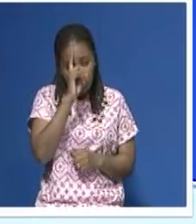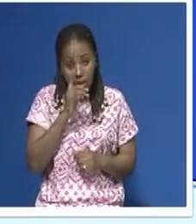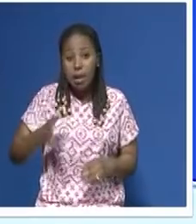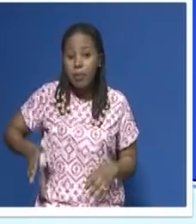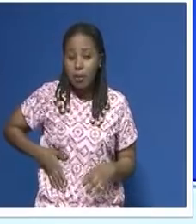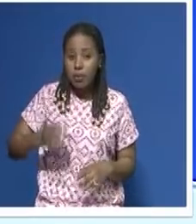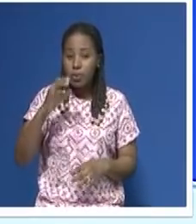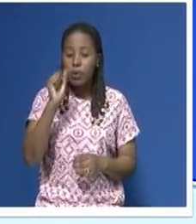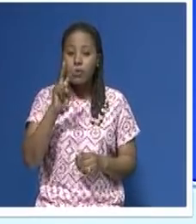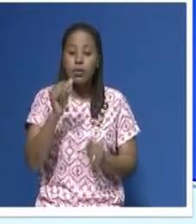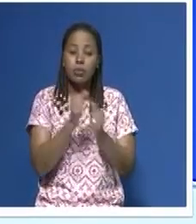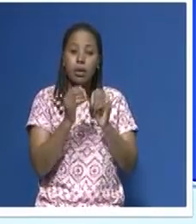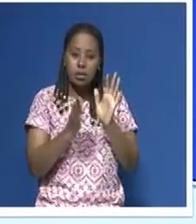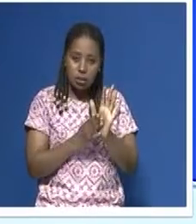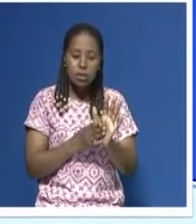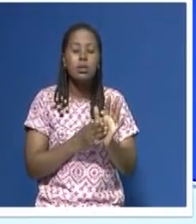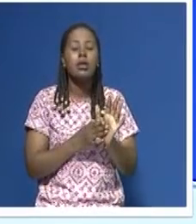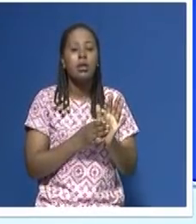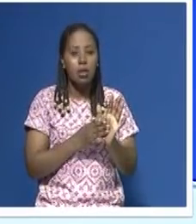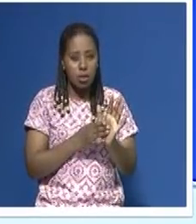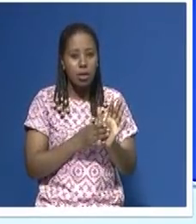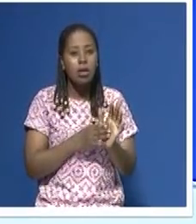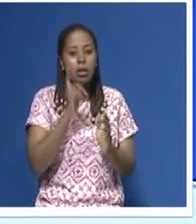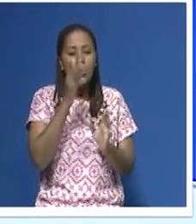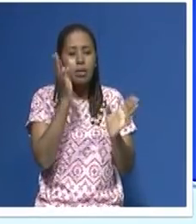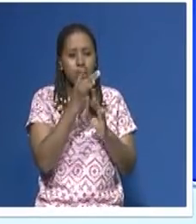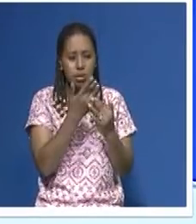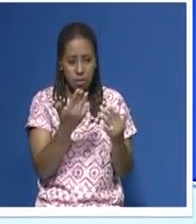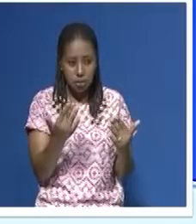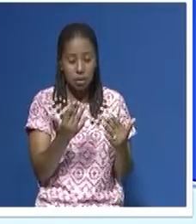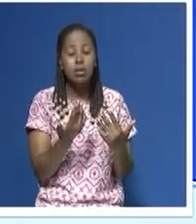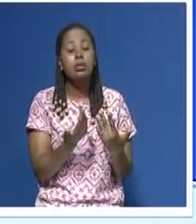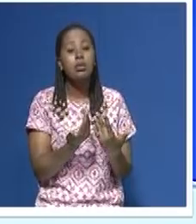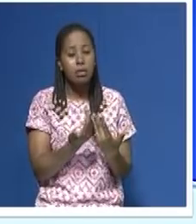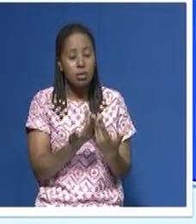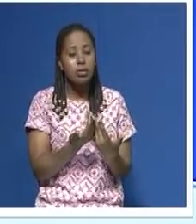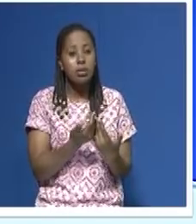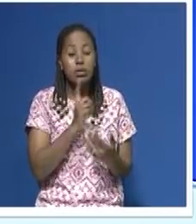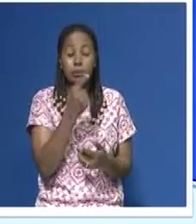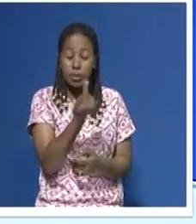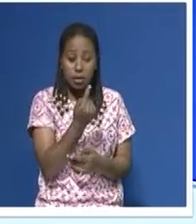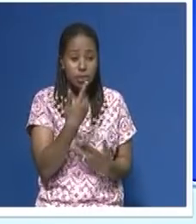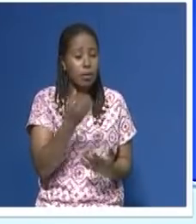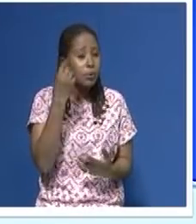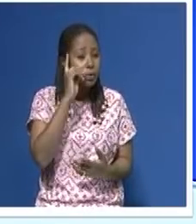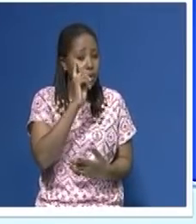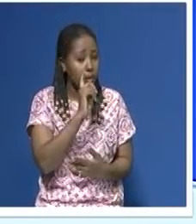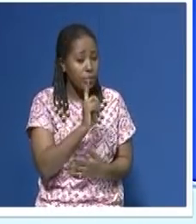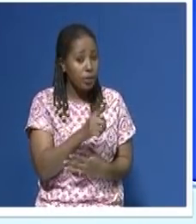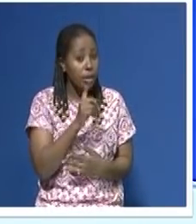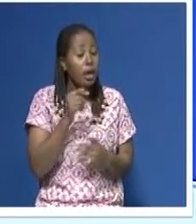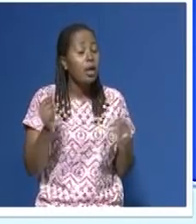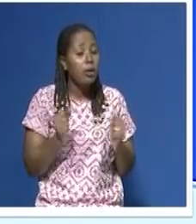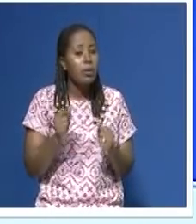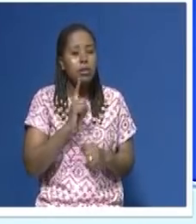mapafu COVID-19 ni ugonjwa ambao una dalili nyingi, sio homa peke yake. Kwa hiyo mgonjwa atakayekuwa na